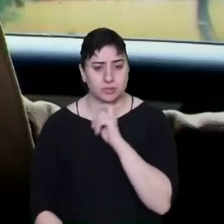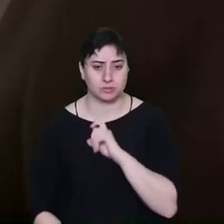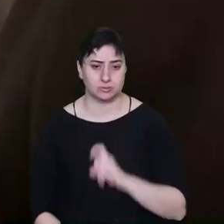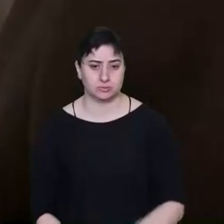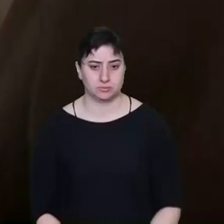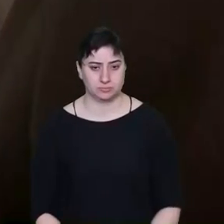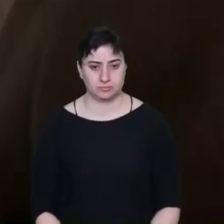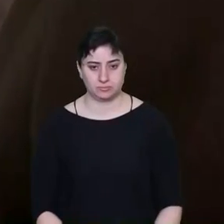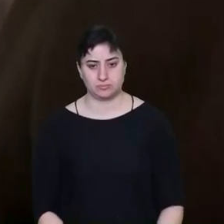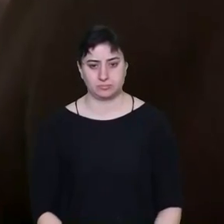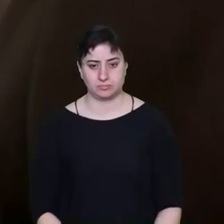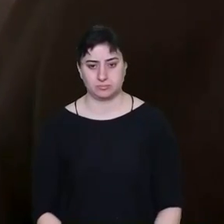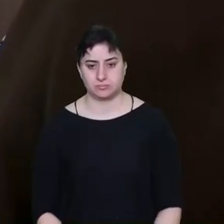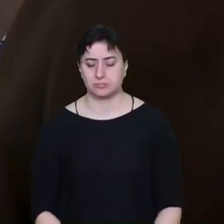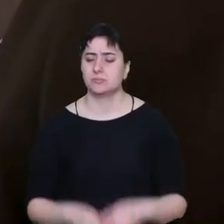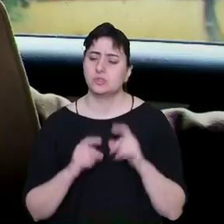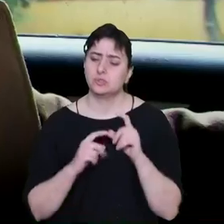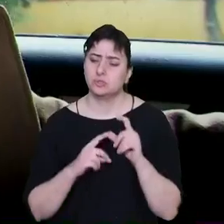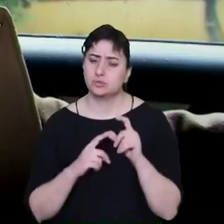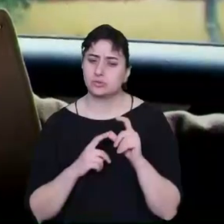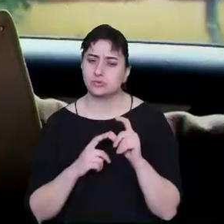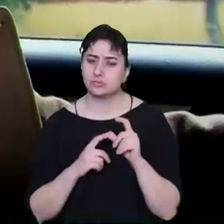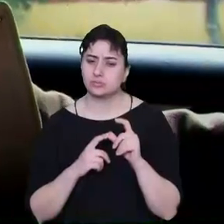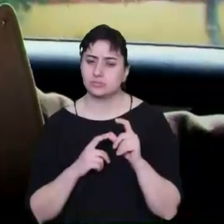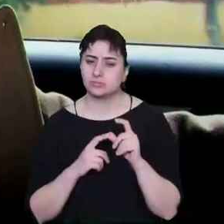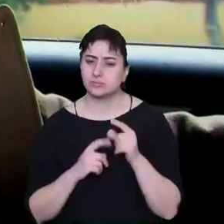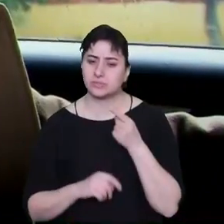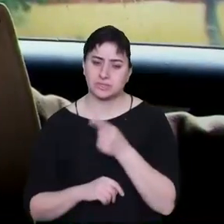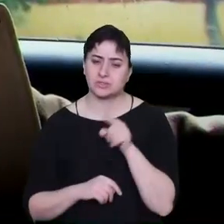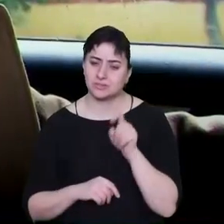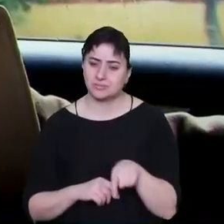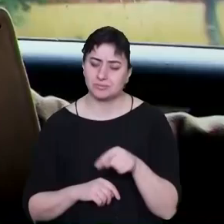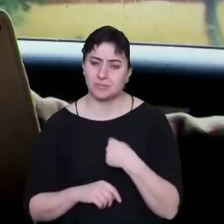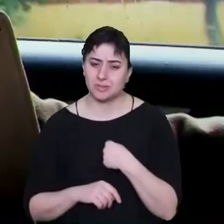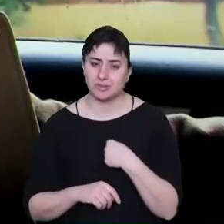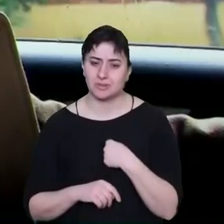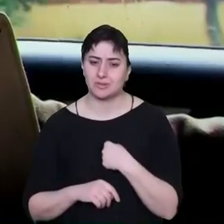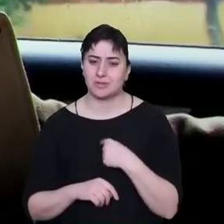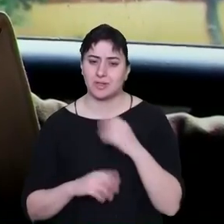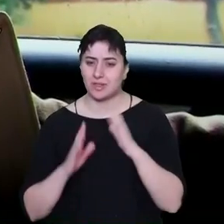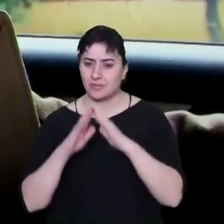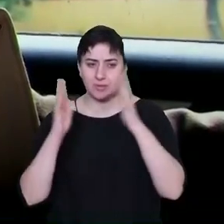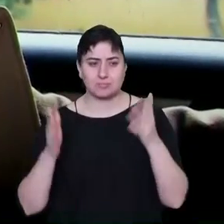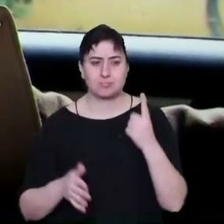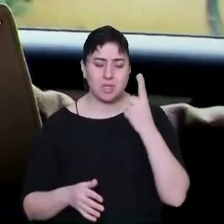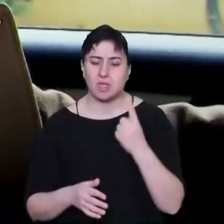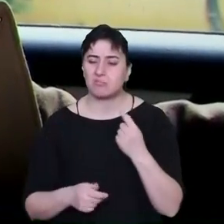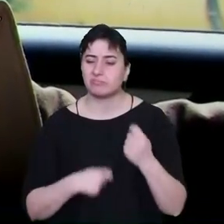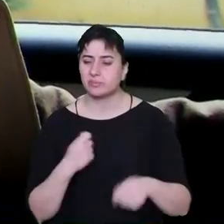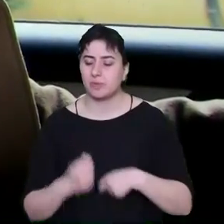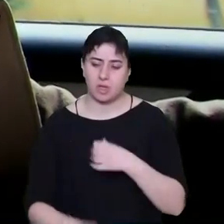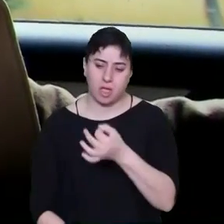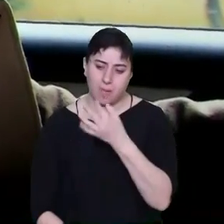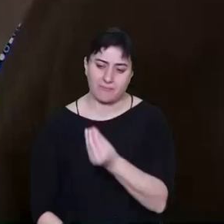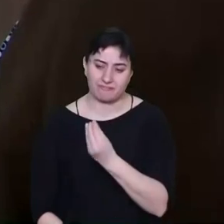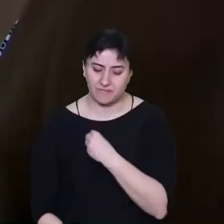Şükrü. Şükrü, sen şimdi bana villadan ipe sapa gelmez abuk subuk